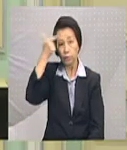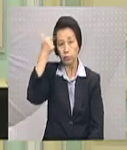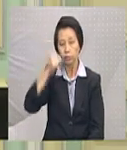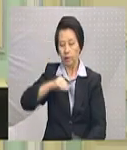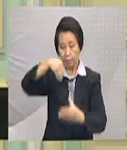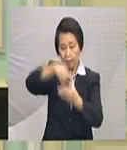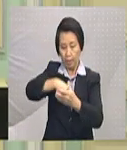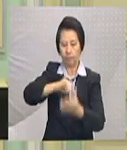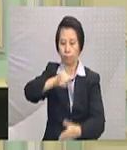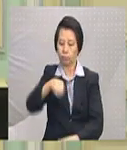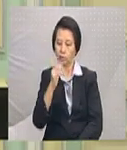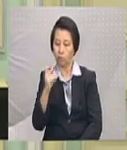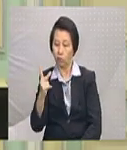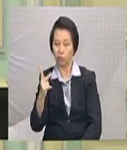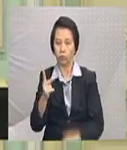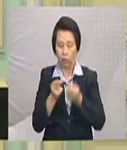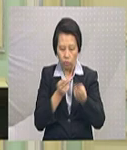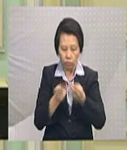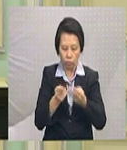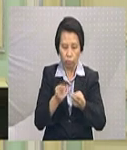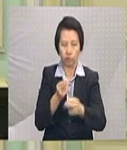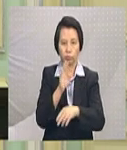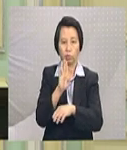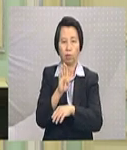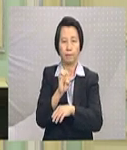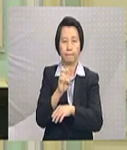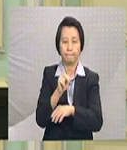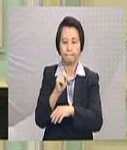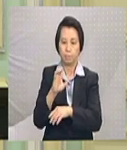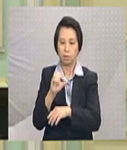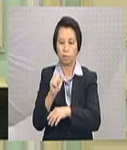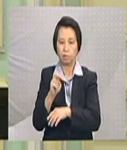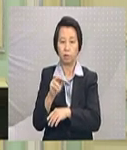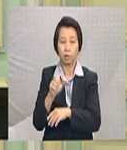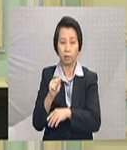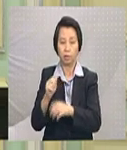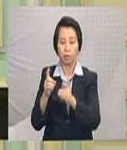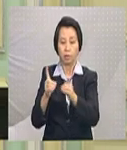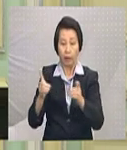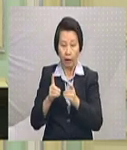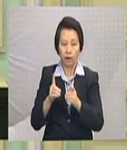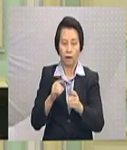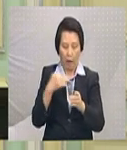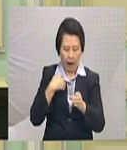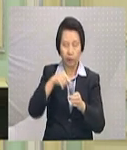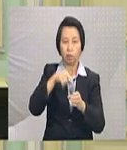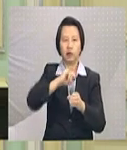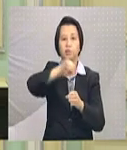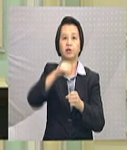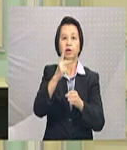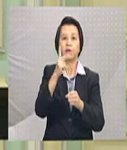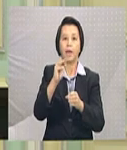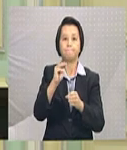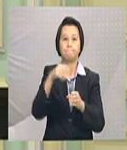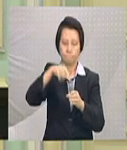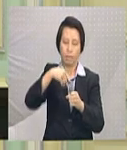jawatan kuasa pengurusan bencana daerah ni termasuklah JKM juga sebagai ahli kepada